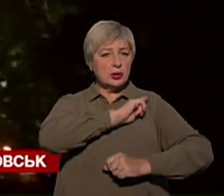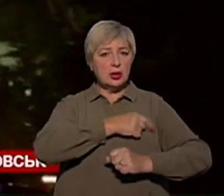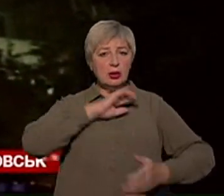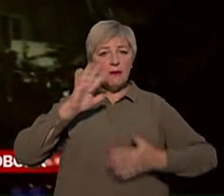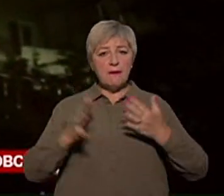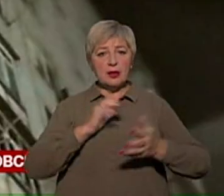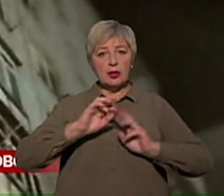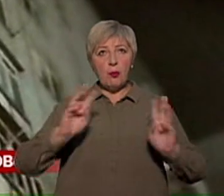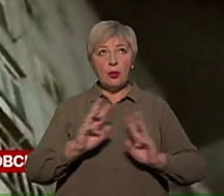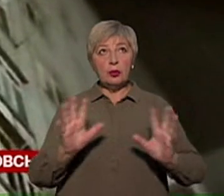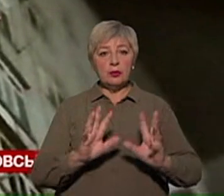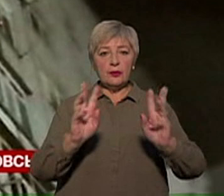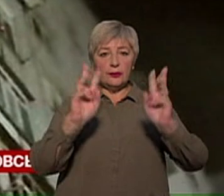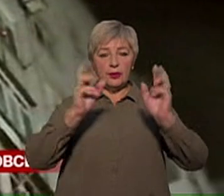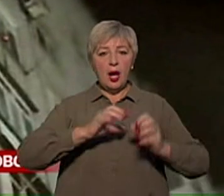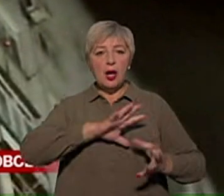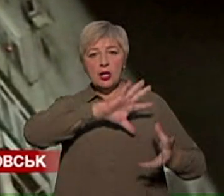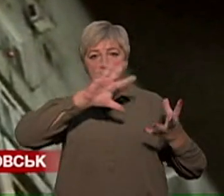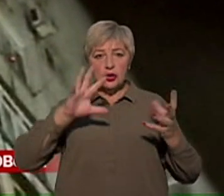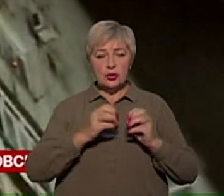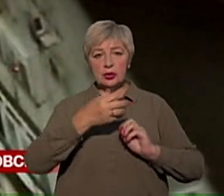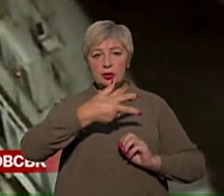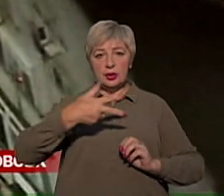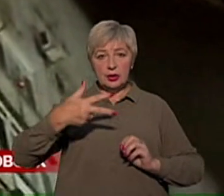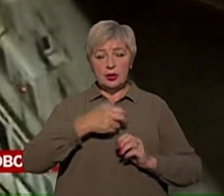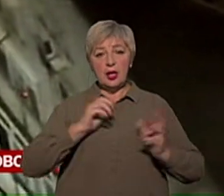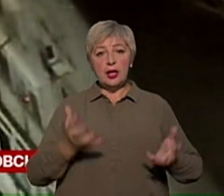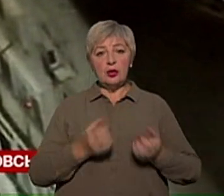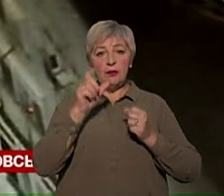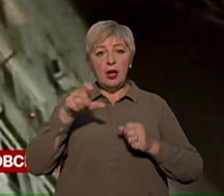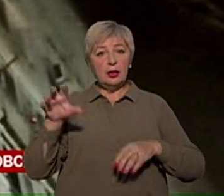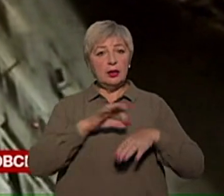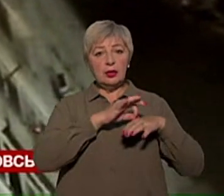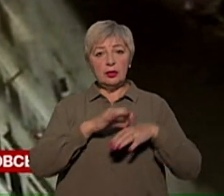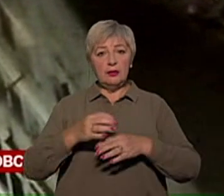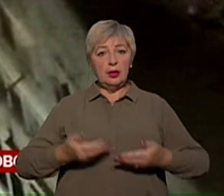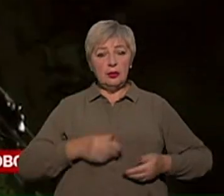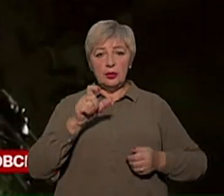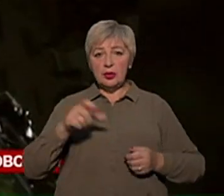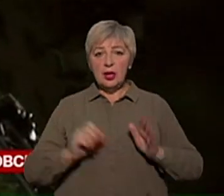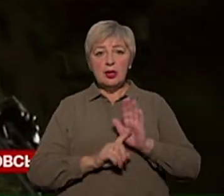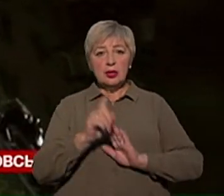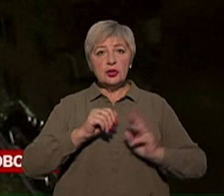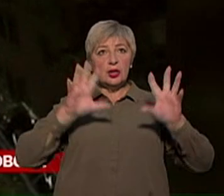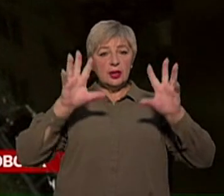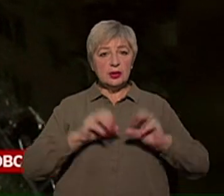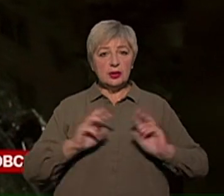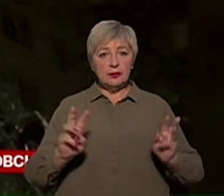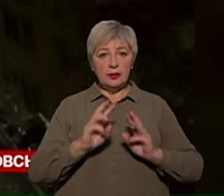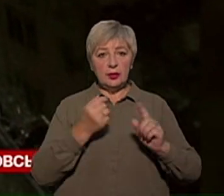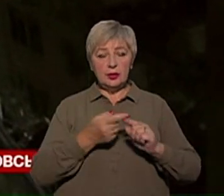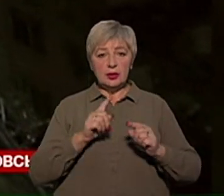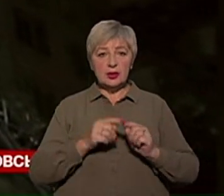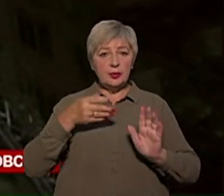полум'я перекинулося вгору і охопило ще 3. Рятувальники евакуювали мешканців і взялися гасити вогонь. На це у них пішло більш ніж